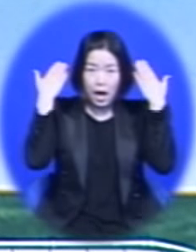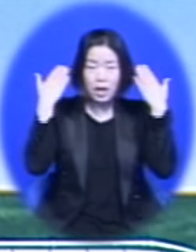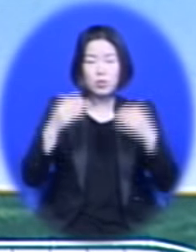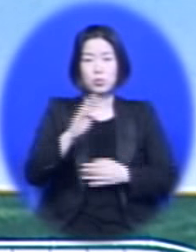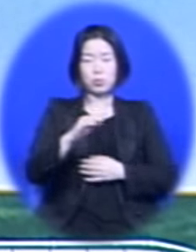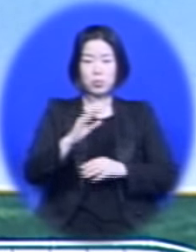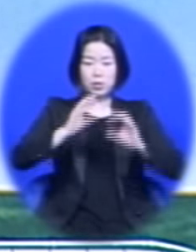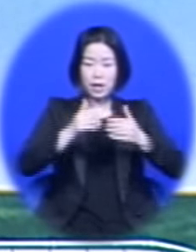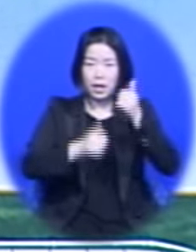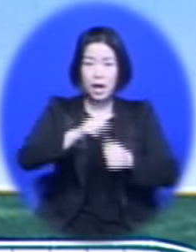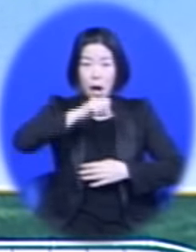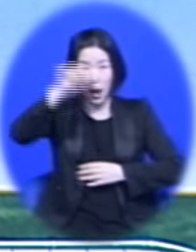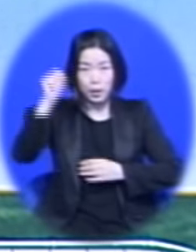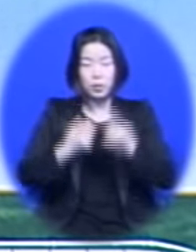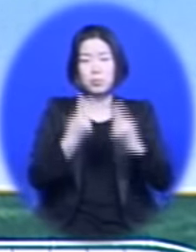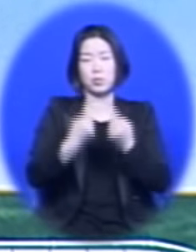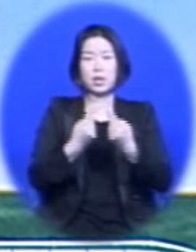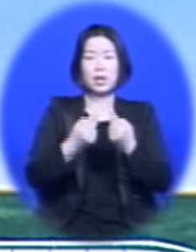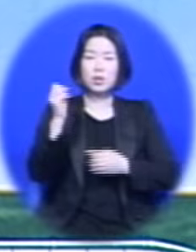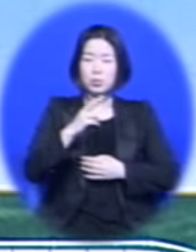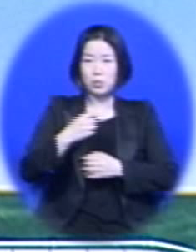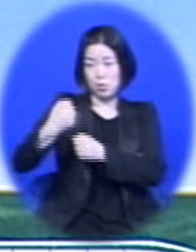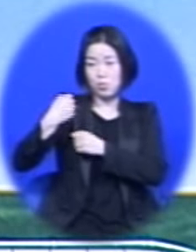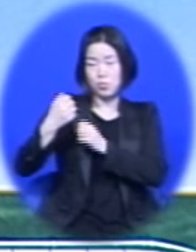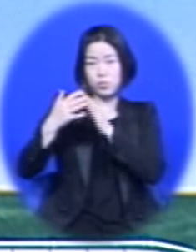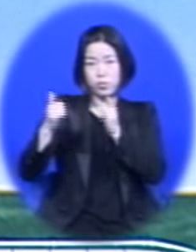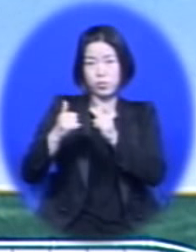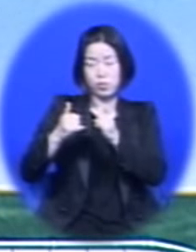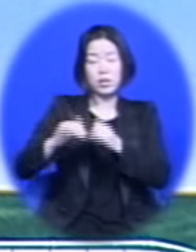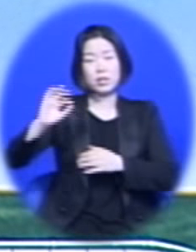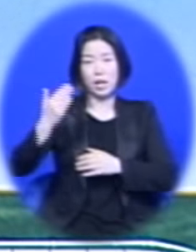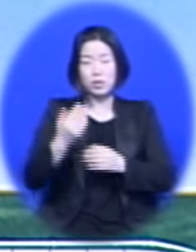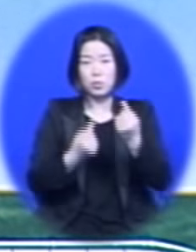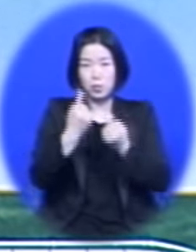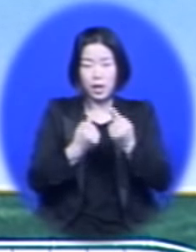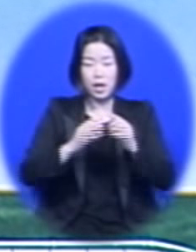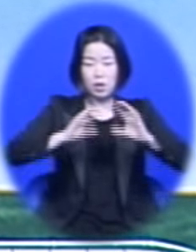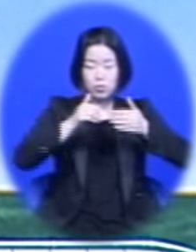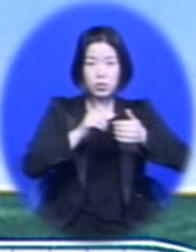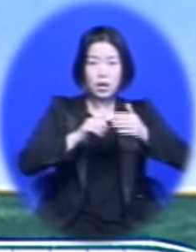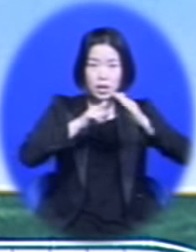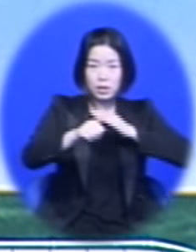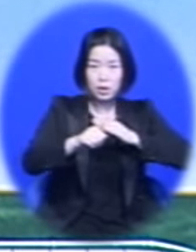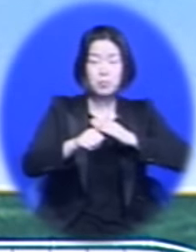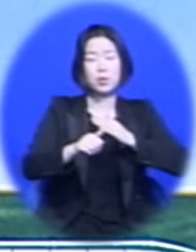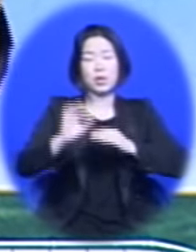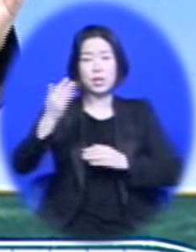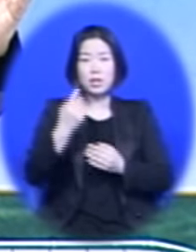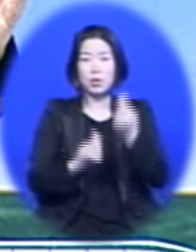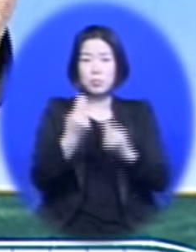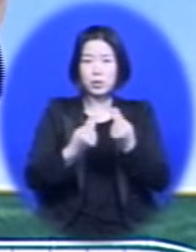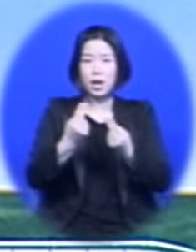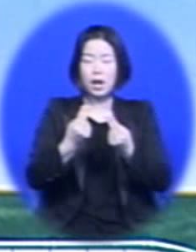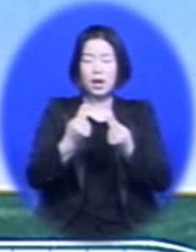고시 합격하는 것보다 또는 장교되는 것보다 국가대표 선수가 되는 것보다 비교할 수 없이